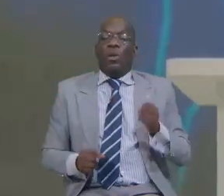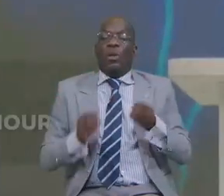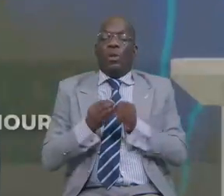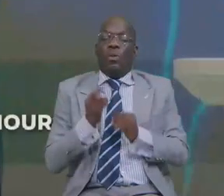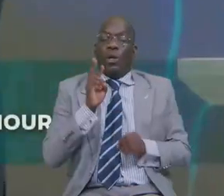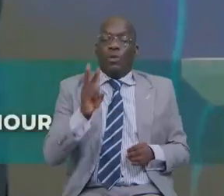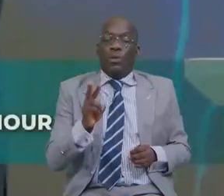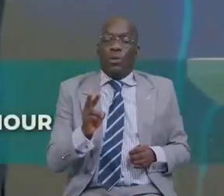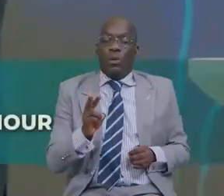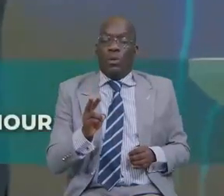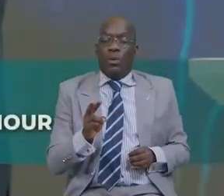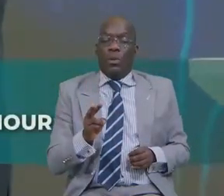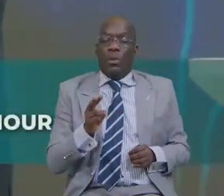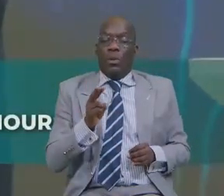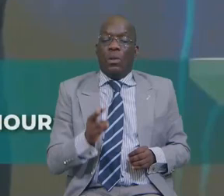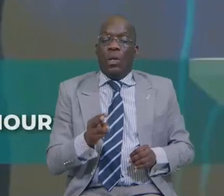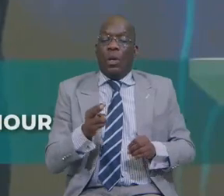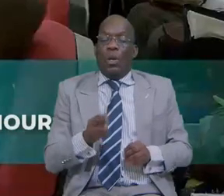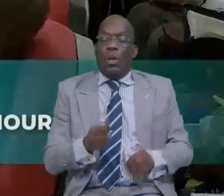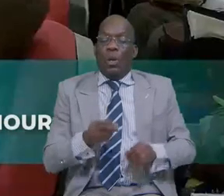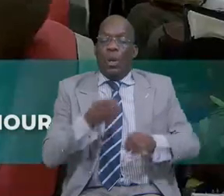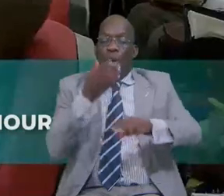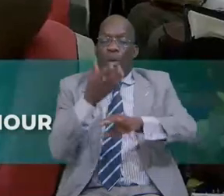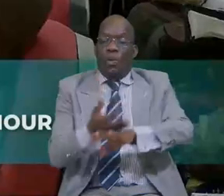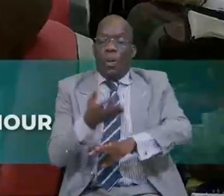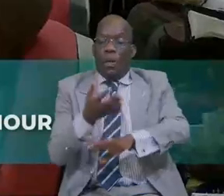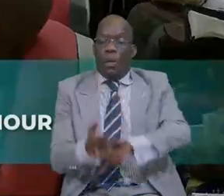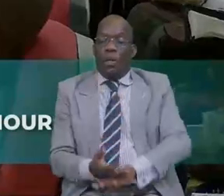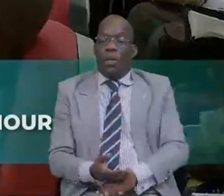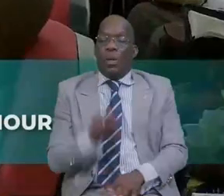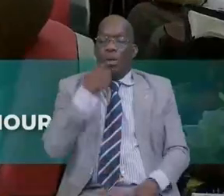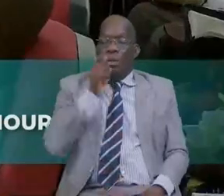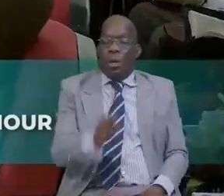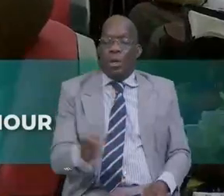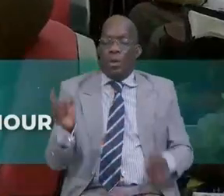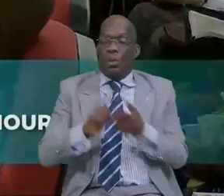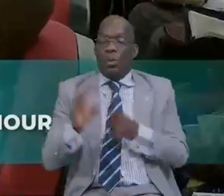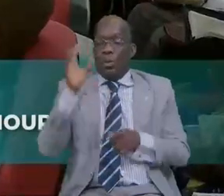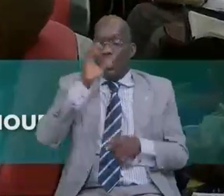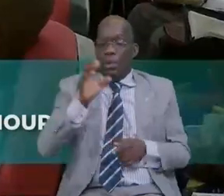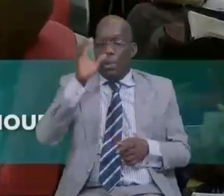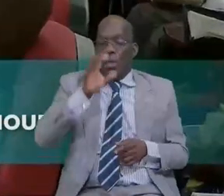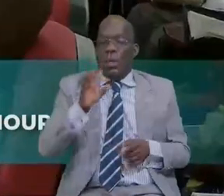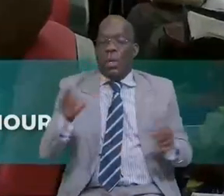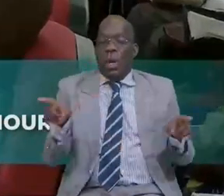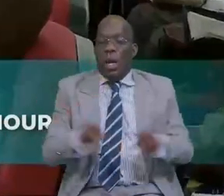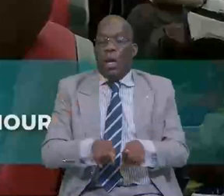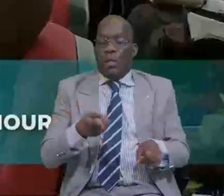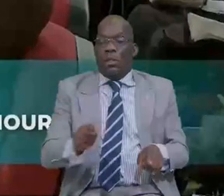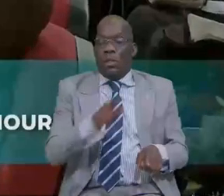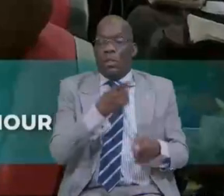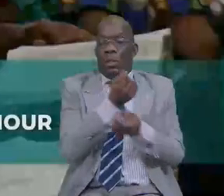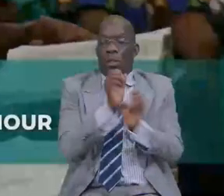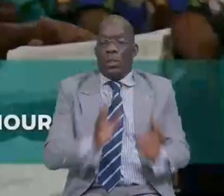Deuxièmement, la commission contraignante de chercher comme le sauveur. Comme mon Père